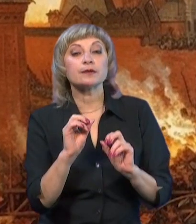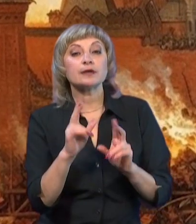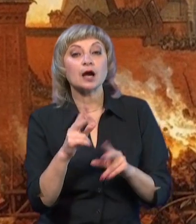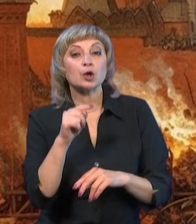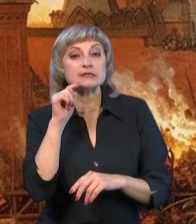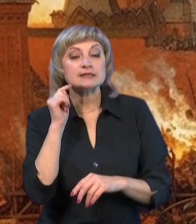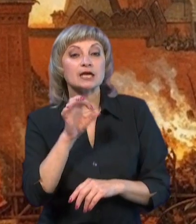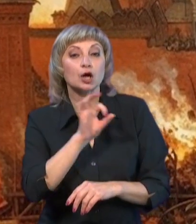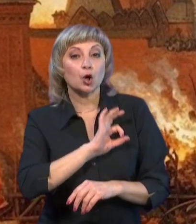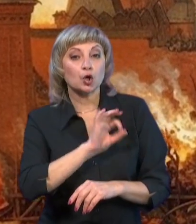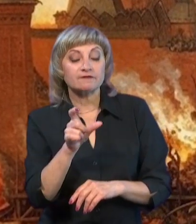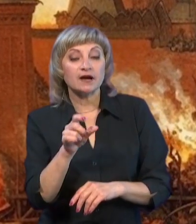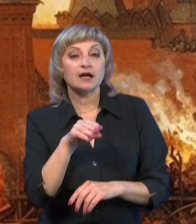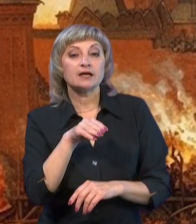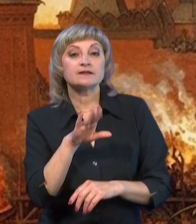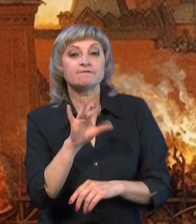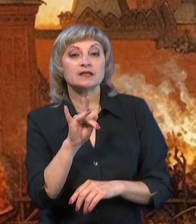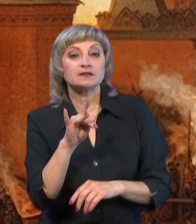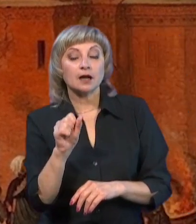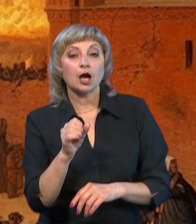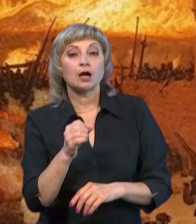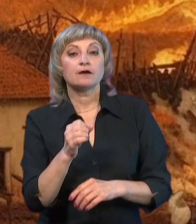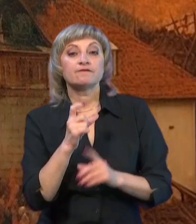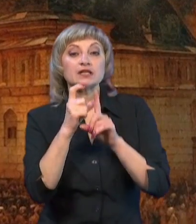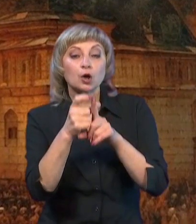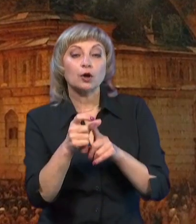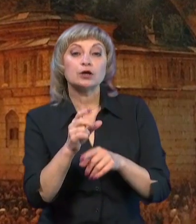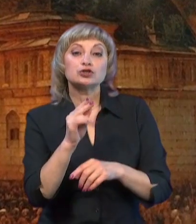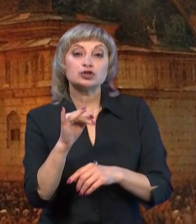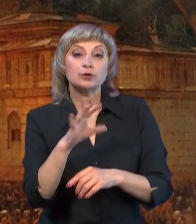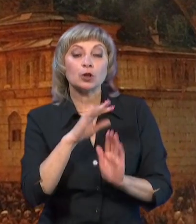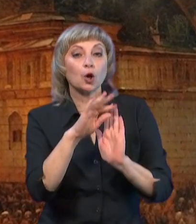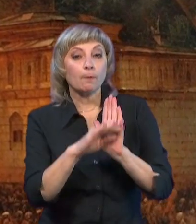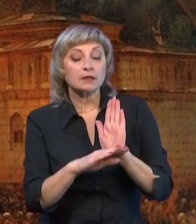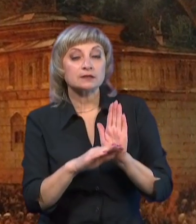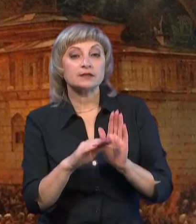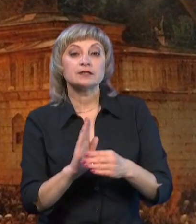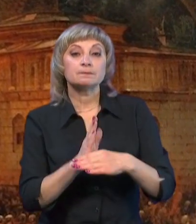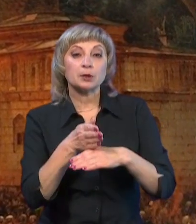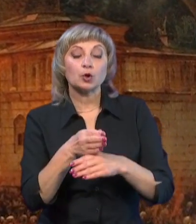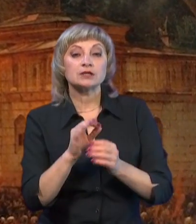російські користувачі Твіттера відреагували? Чи були якісь такі коментарі? Чи приходили в допис?